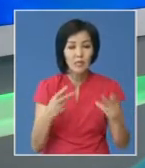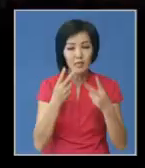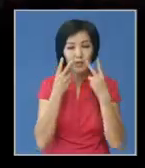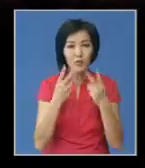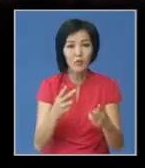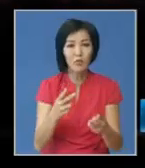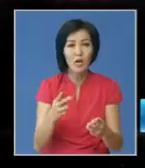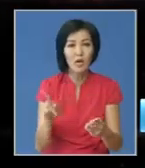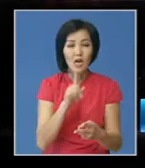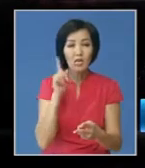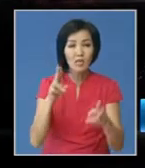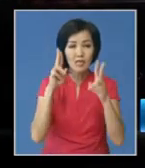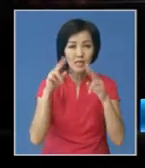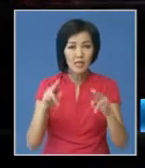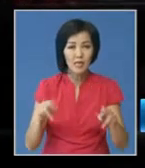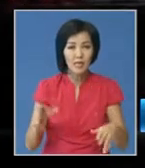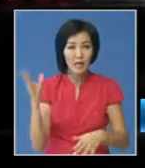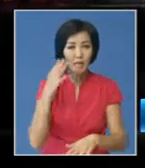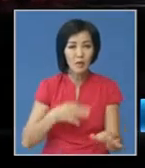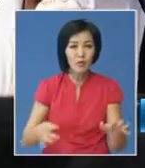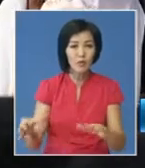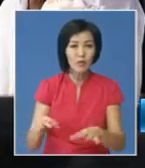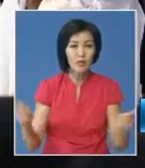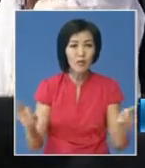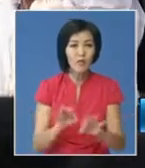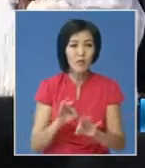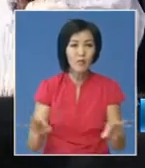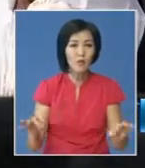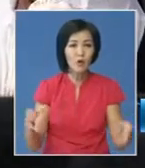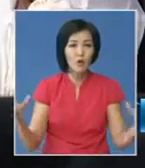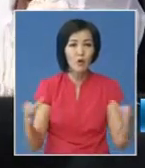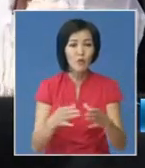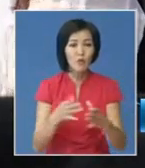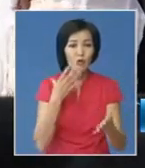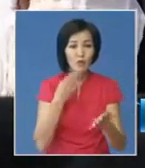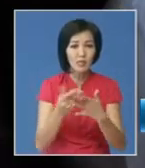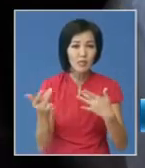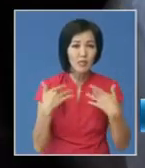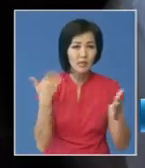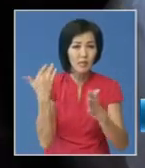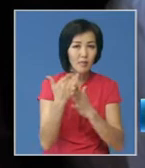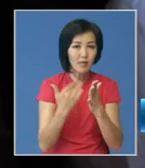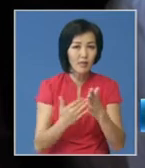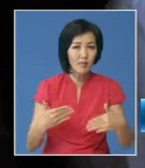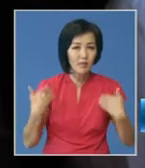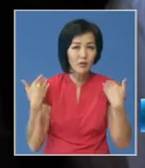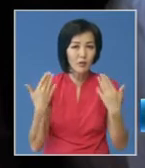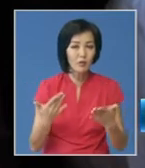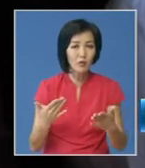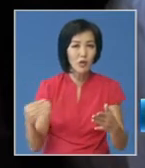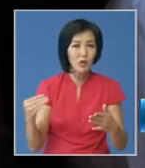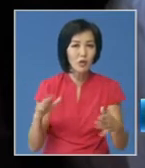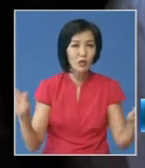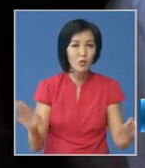Сүйінбай атындағы Алматы облыстық филармониясына қарасты өнер ұжымдары концерттік бағдарламаларын ұсынды. Жетісу ән жыр ордасы деп